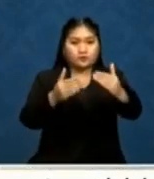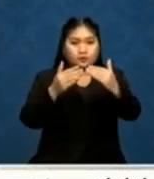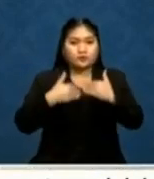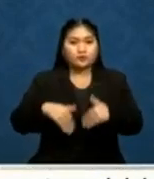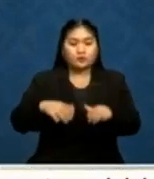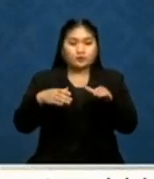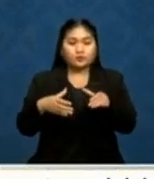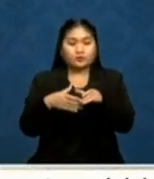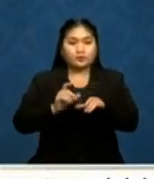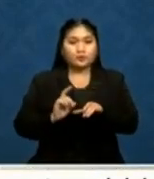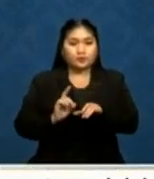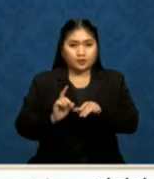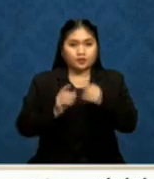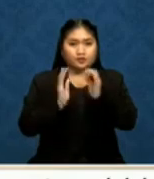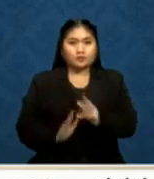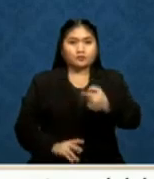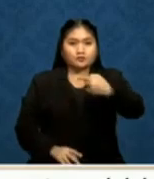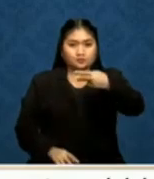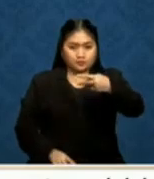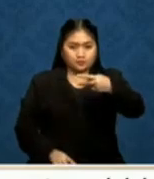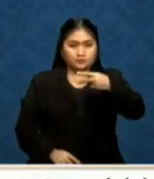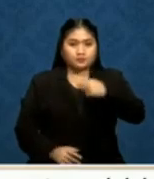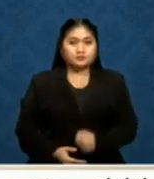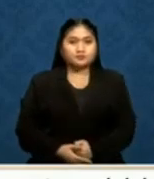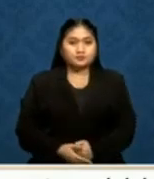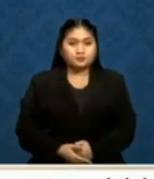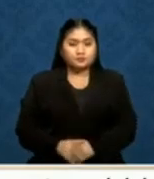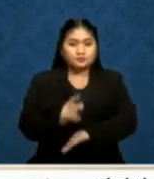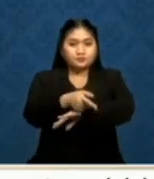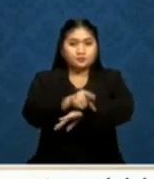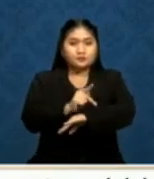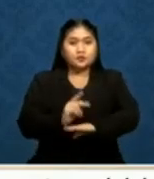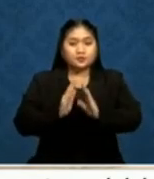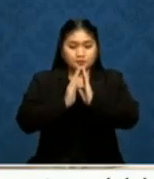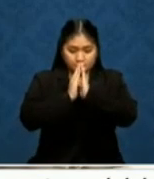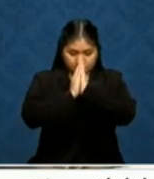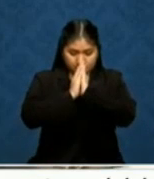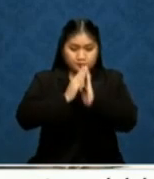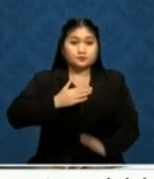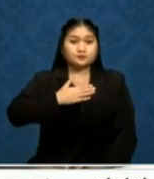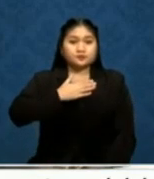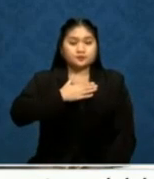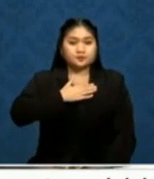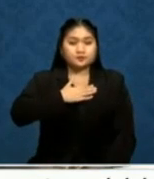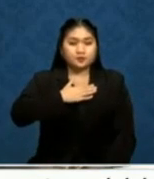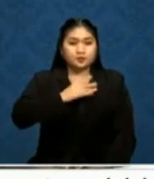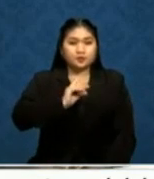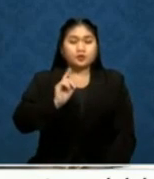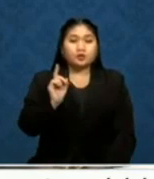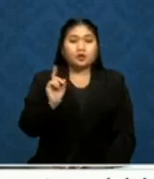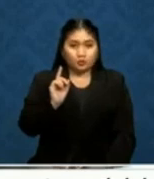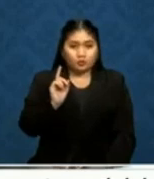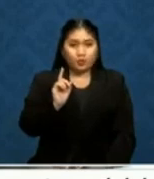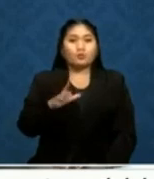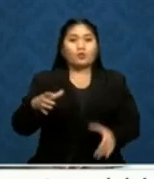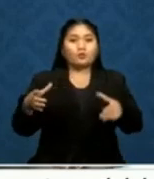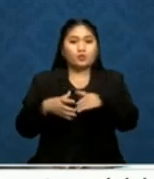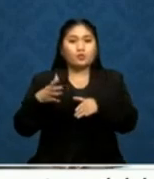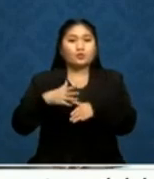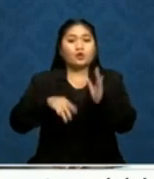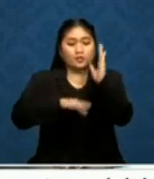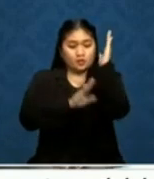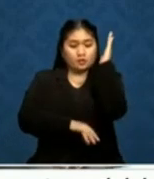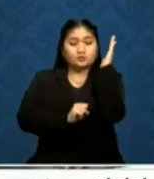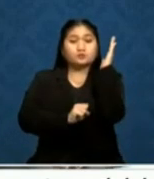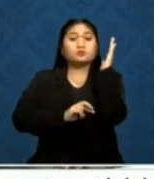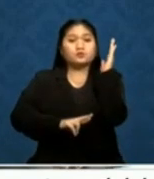ไทยสร้างชาติ2ท่านครับ กราบเรียนท่านประธานสภาที่เคารพบรมิจินารวมไทยสร้างชาติสุราษฎร์ธานีนะ